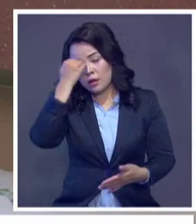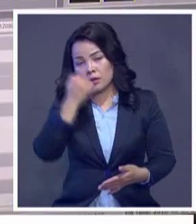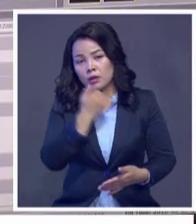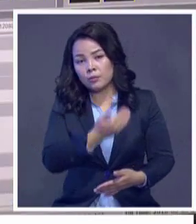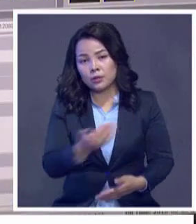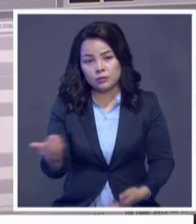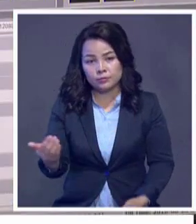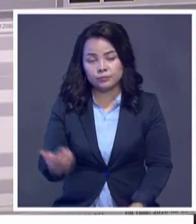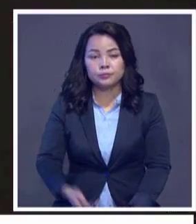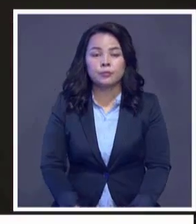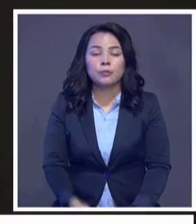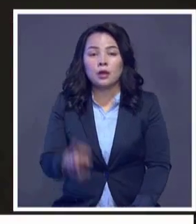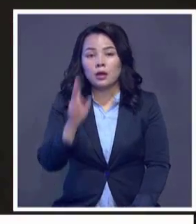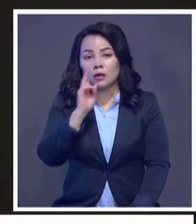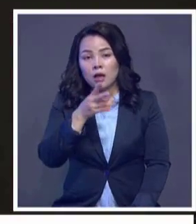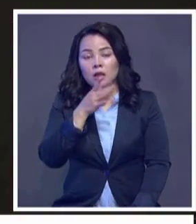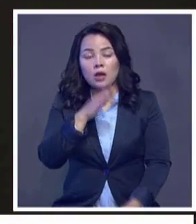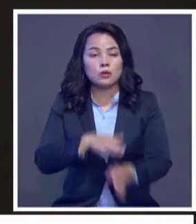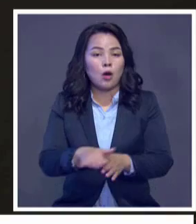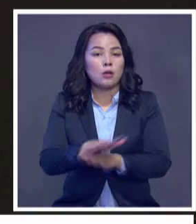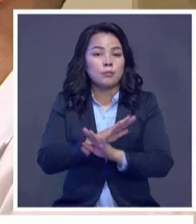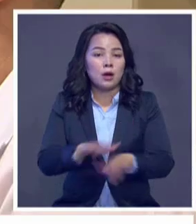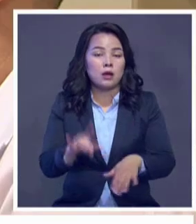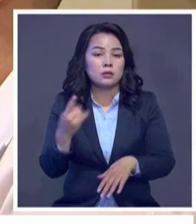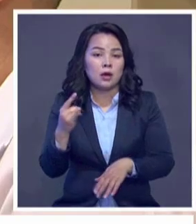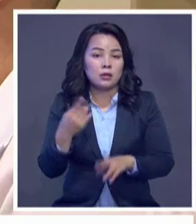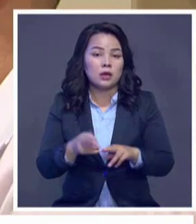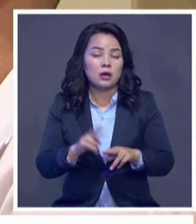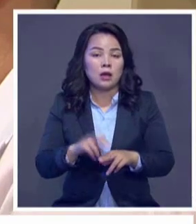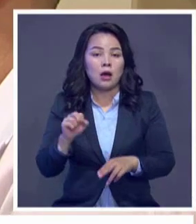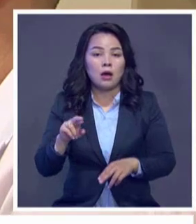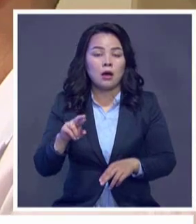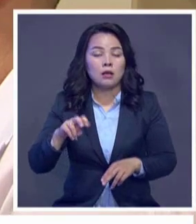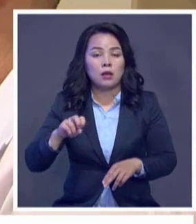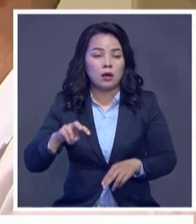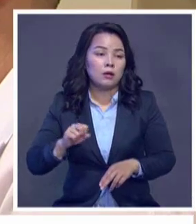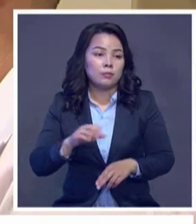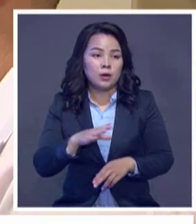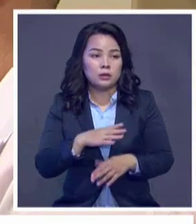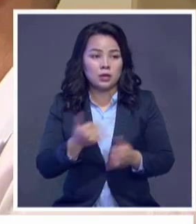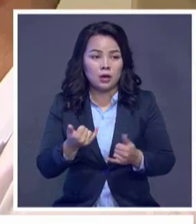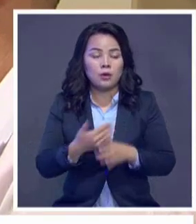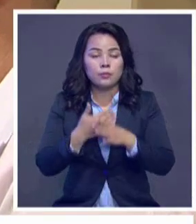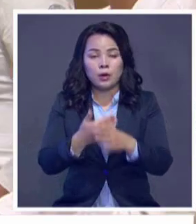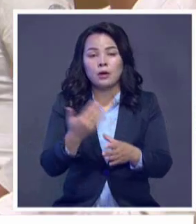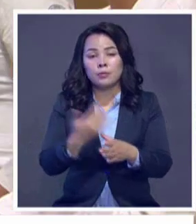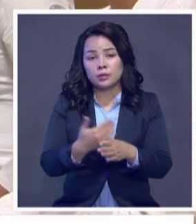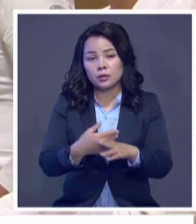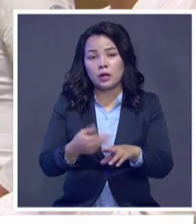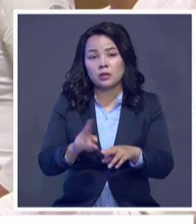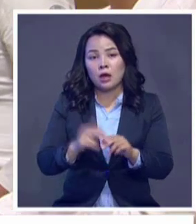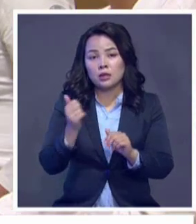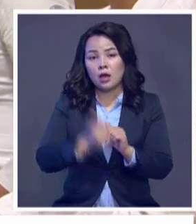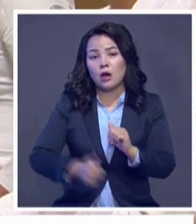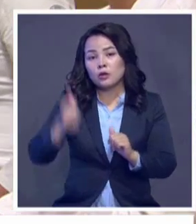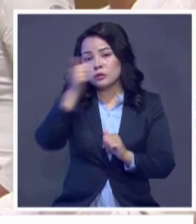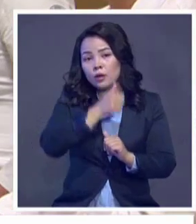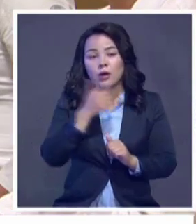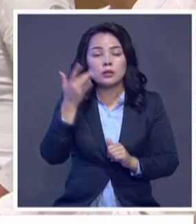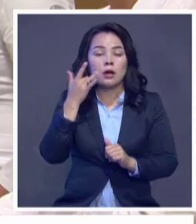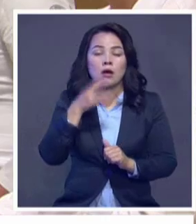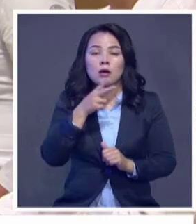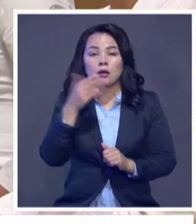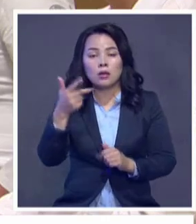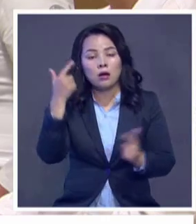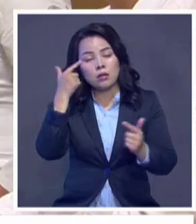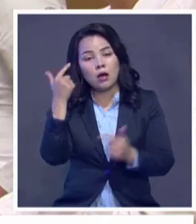айтам. Екі жасқа толмаған сәбиді емдеуге Аяла қайырымдылық қоры үлкен үлес қосты. Себебі олар жыл сайын Кореядан